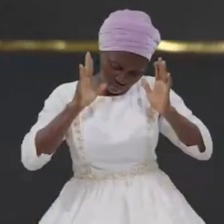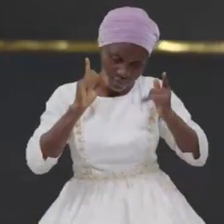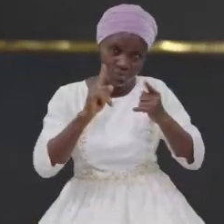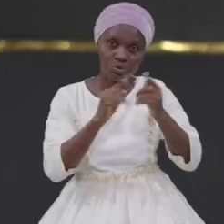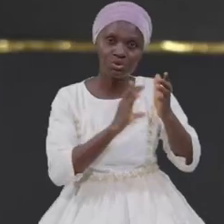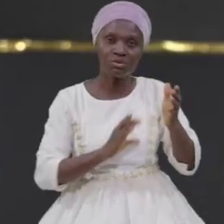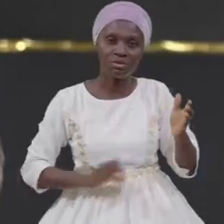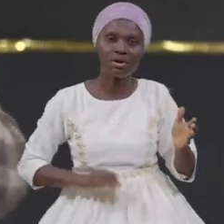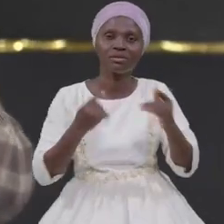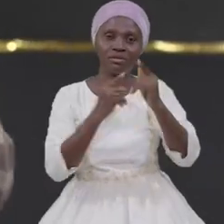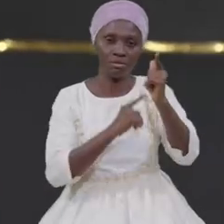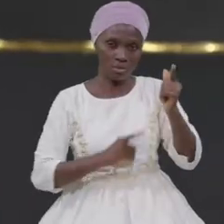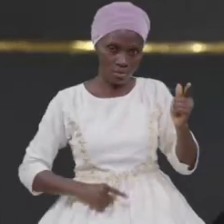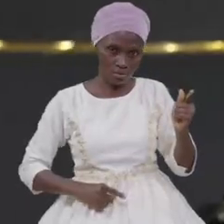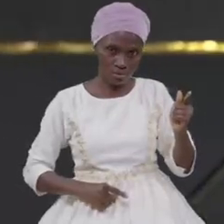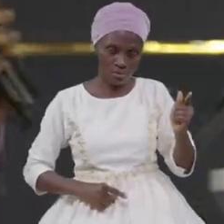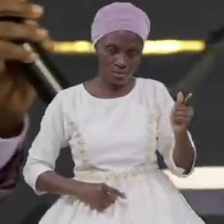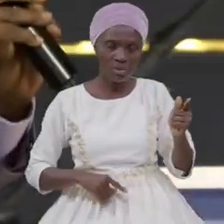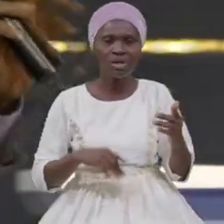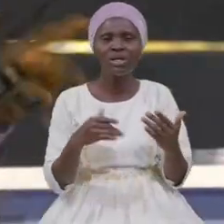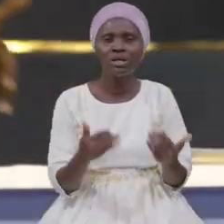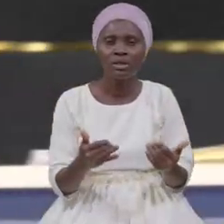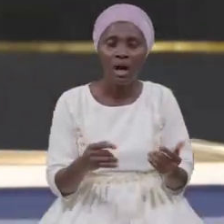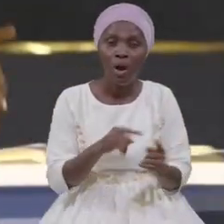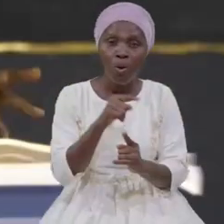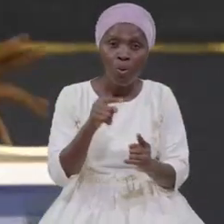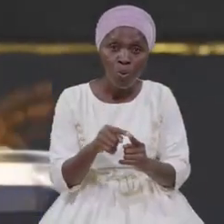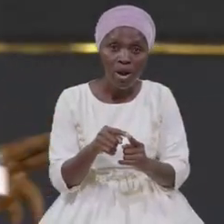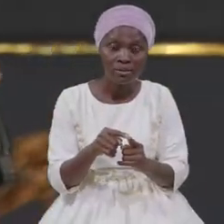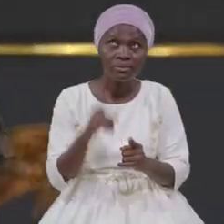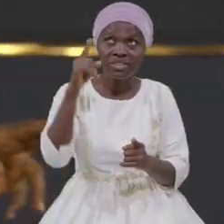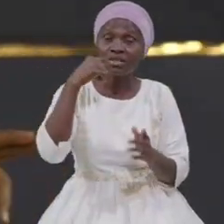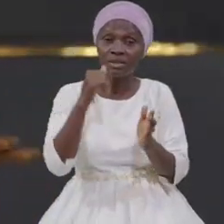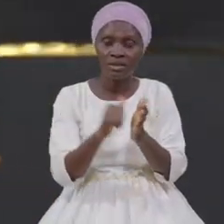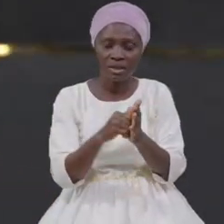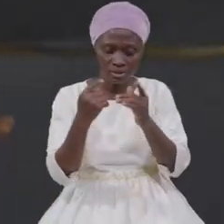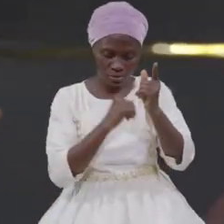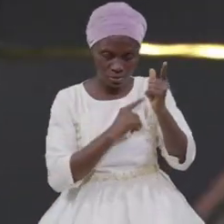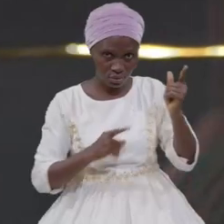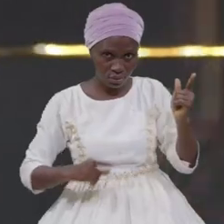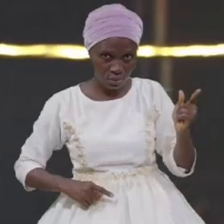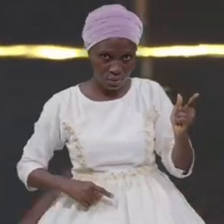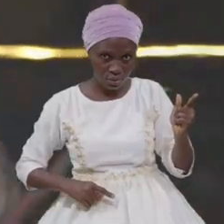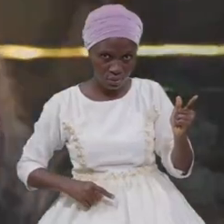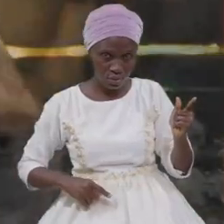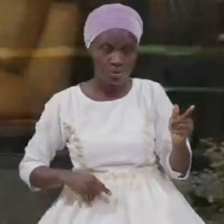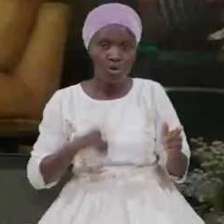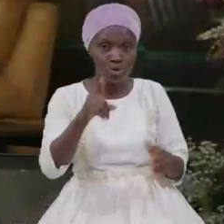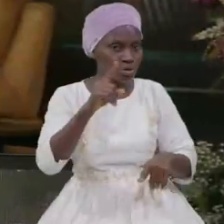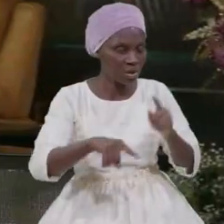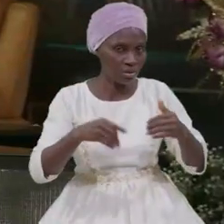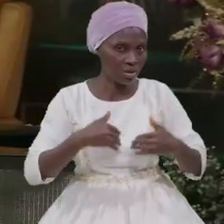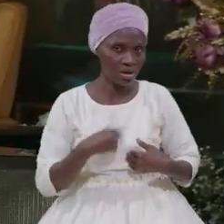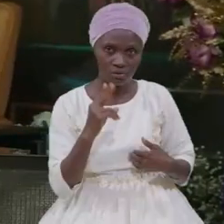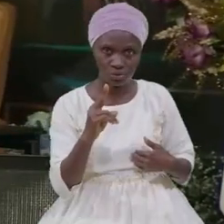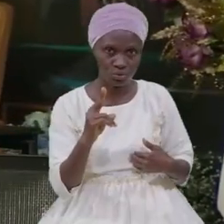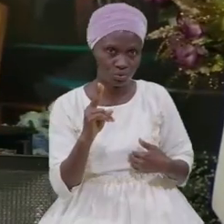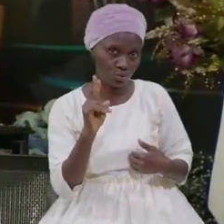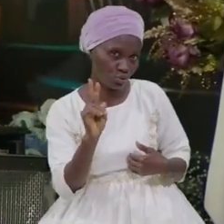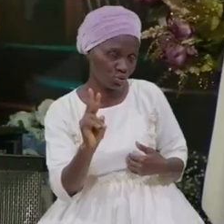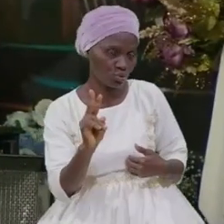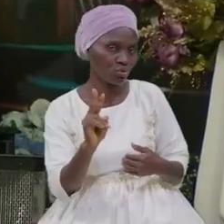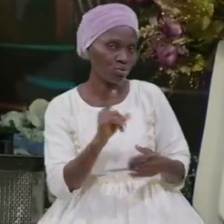le Seigneur. Maintenant, quand tu dis le Seigneur, tu ne peux pas avoir deux seigneurs. Et dis oui. Oh, je